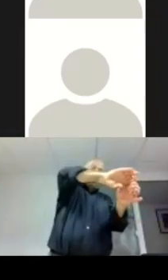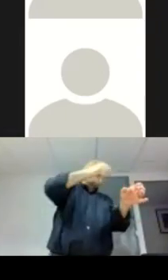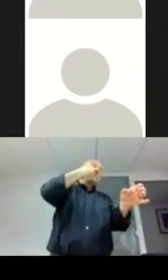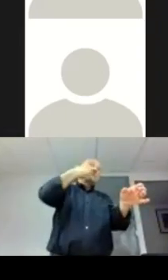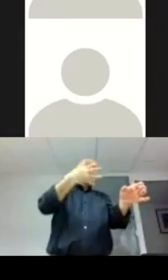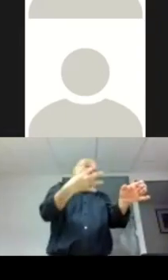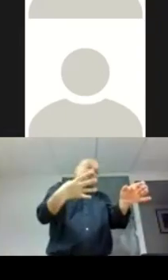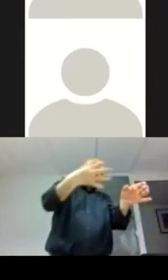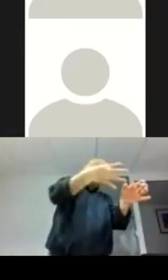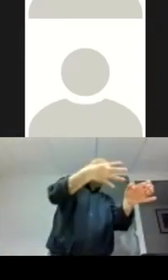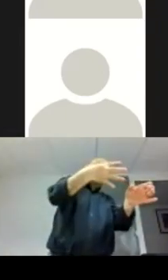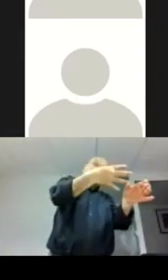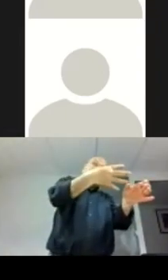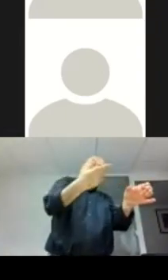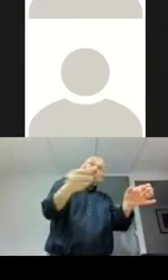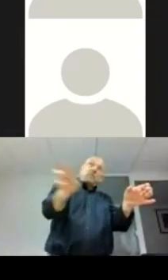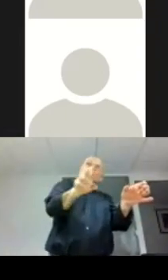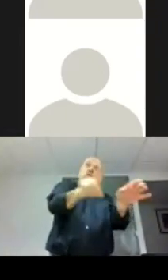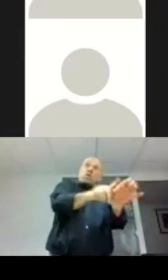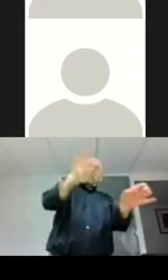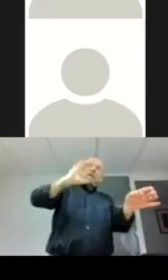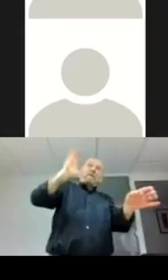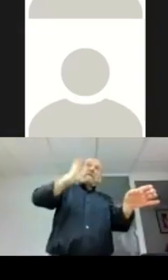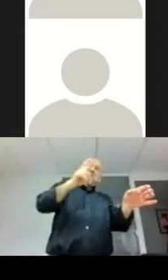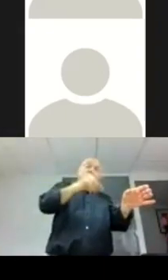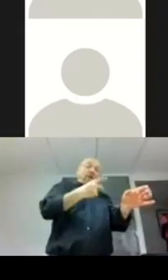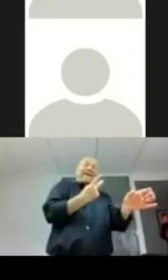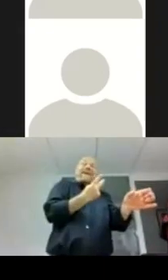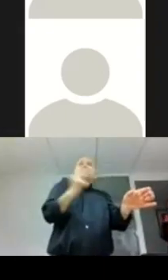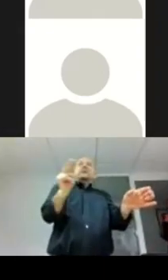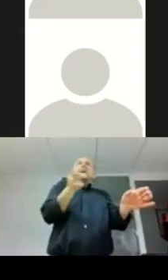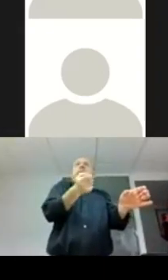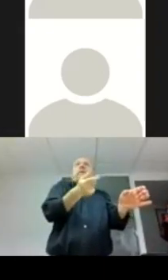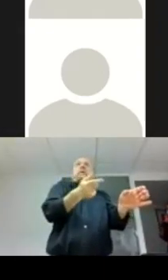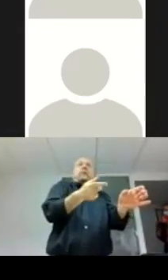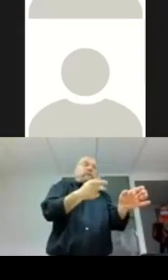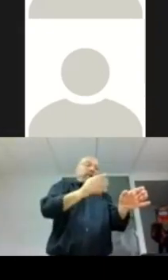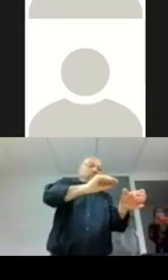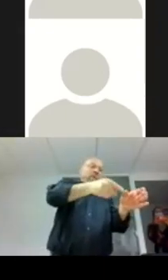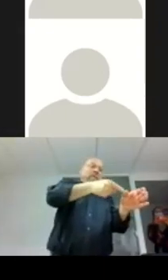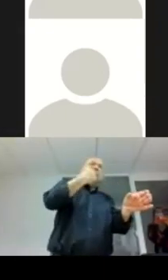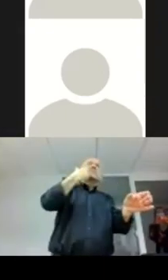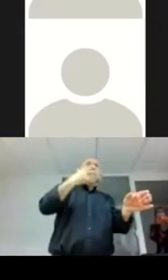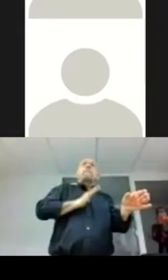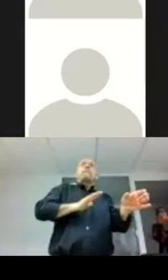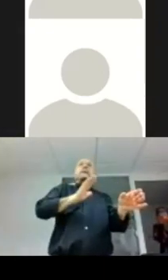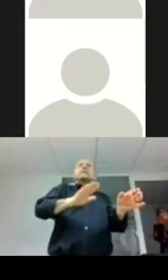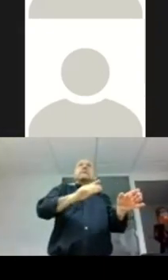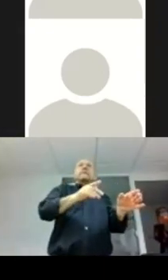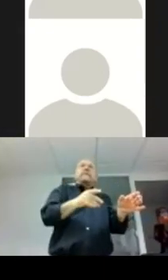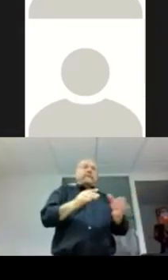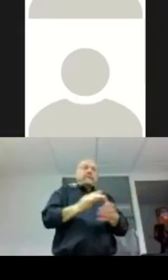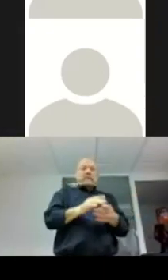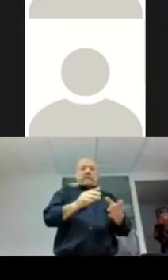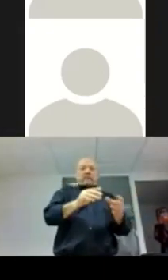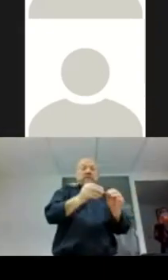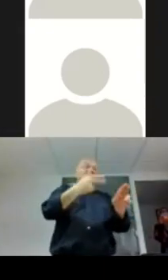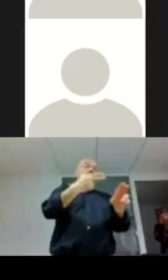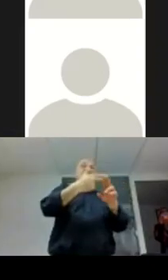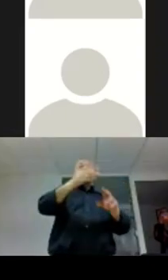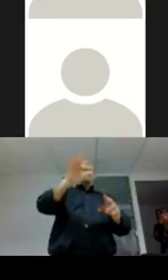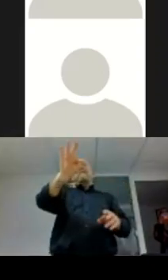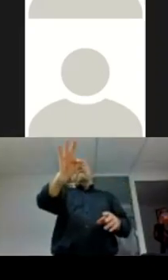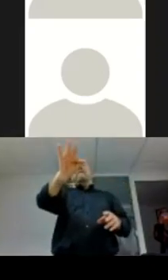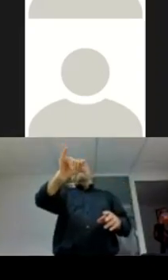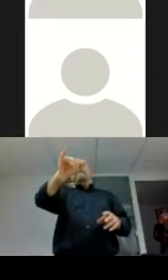bout à bout les deux segments d'intestin pour rétablir la continuité digestive, il y a un risque important qui est des complications à type